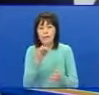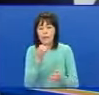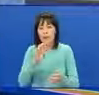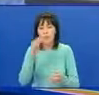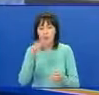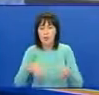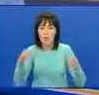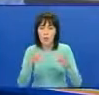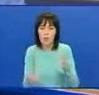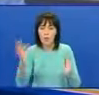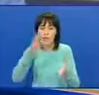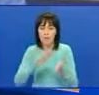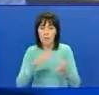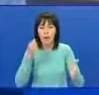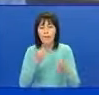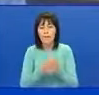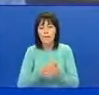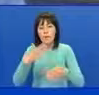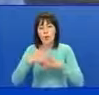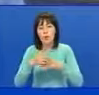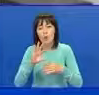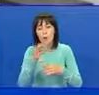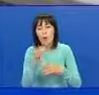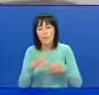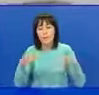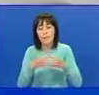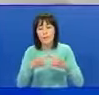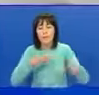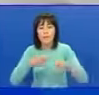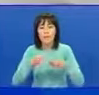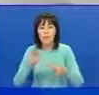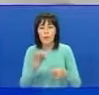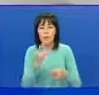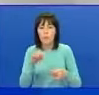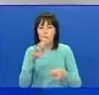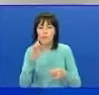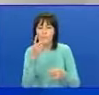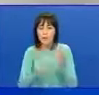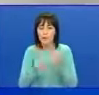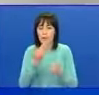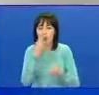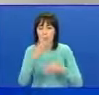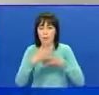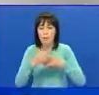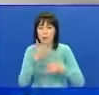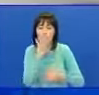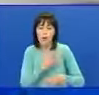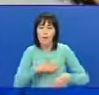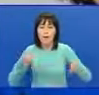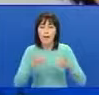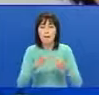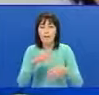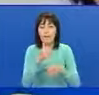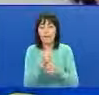ұжымға таныстырды. Бұған дейін Көкшетаудың 17 командасын басқарған Юрий Бондаренко бірінші лигада өнер көрсеткен көкшетаулықтардың сүйікті командасын Премьер